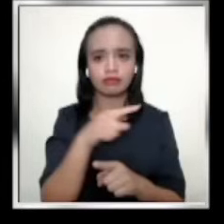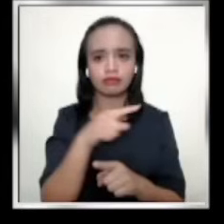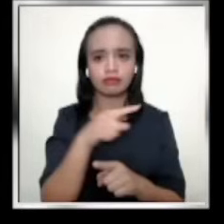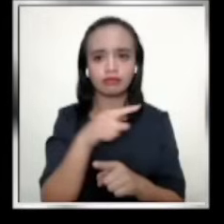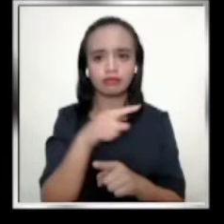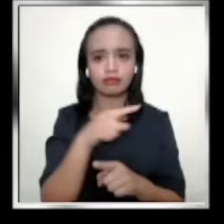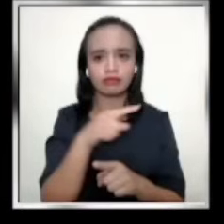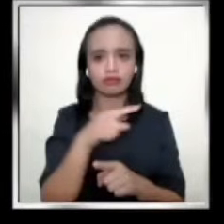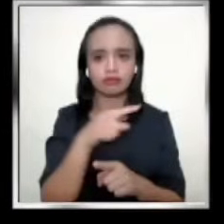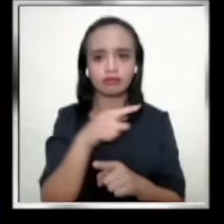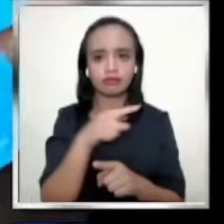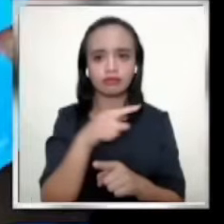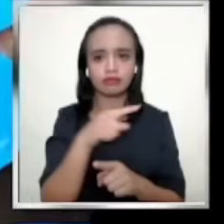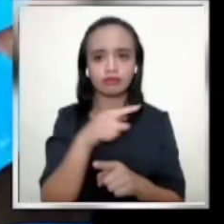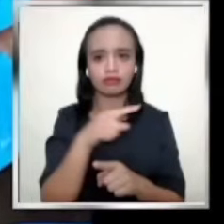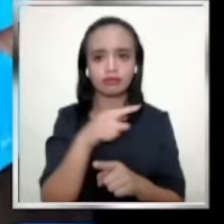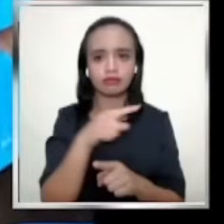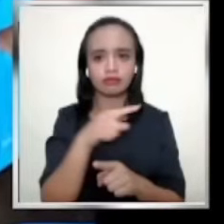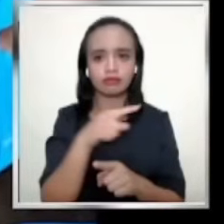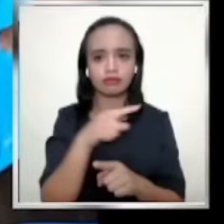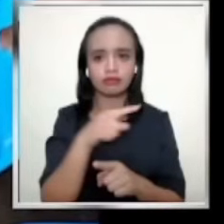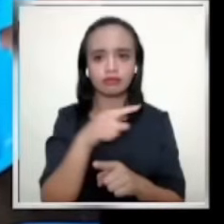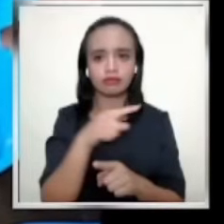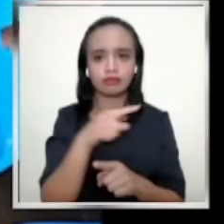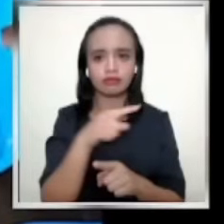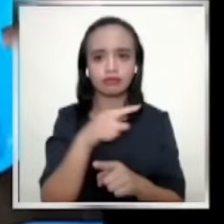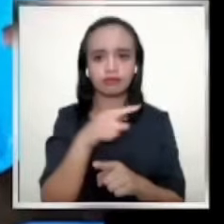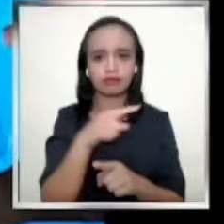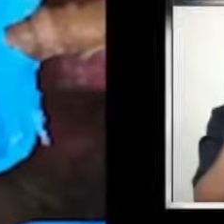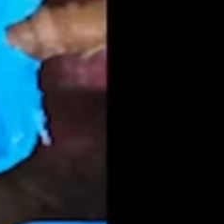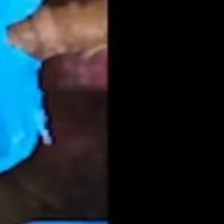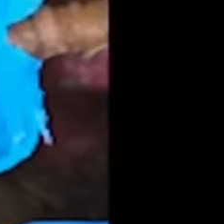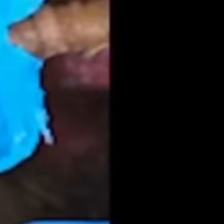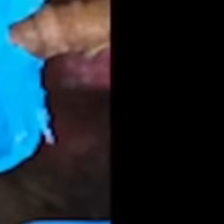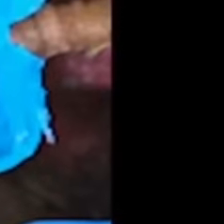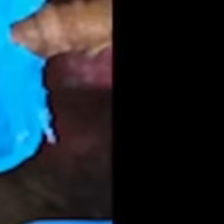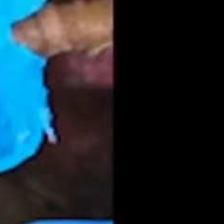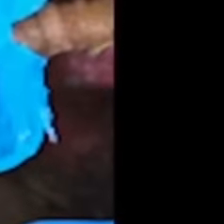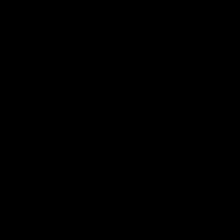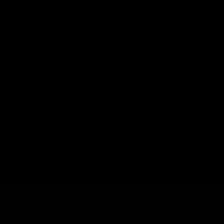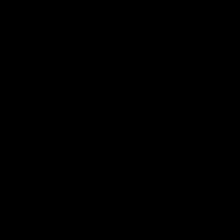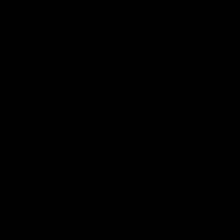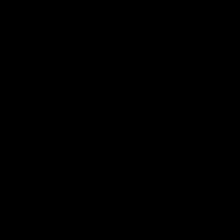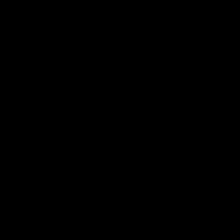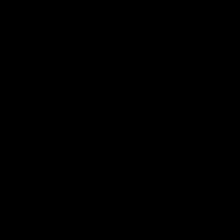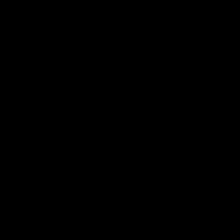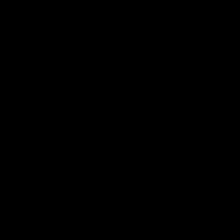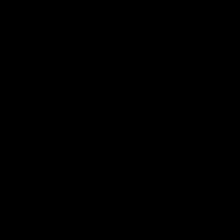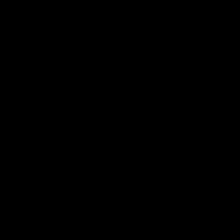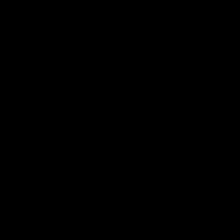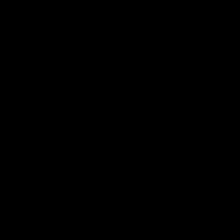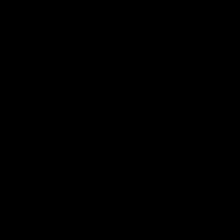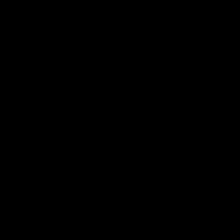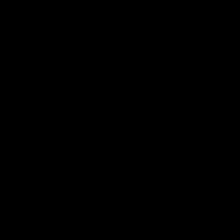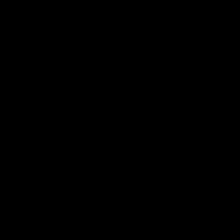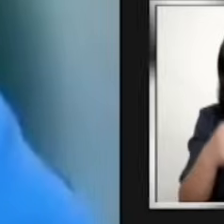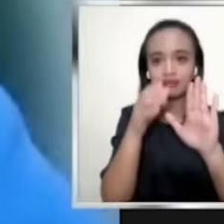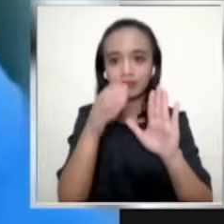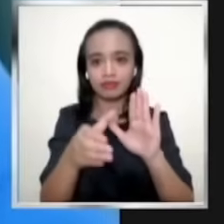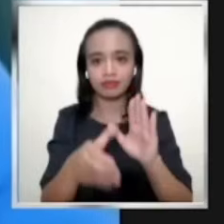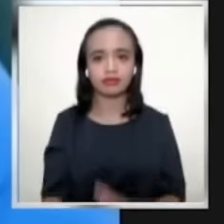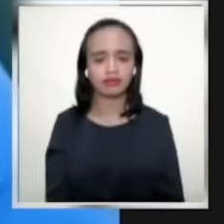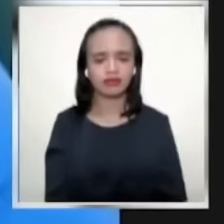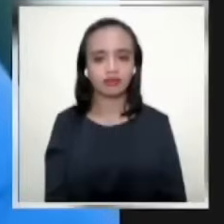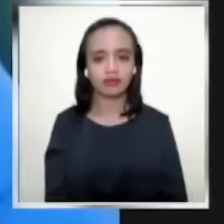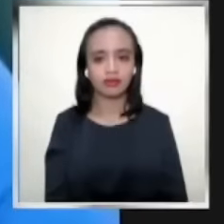Ang nag-viral giant langka, higit 51 kilos daw ang bigat. Kung hindi pa nag-post yung isang commenter doon na lampas pala siya sa Guinness Book, eh, hindi ko alam na yun